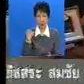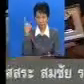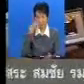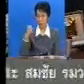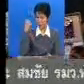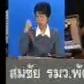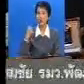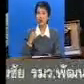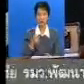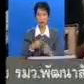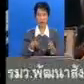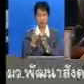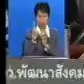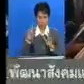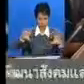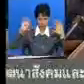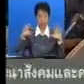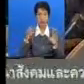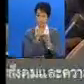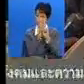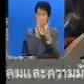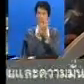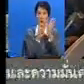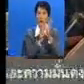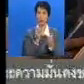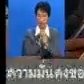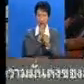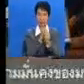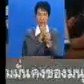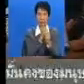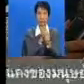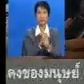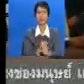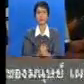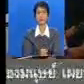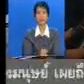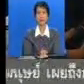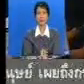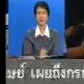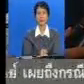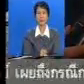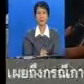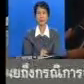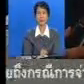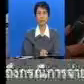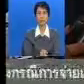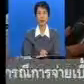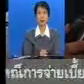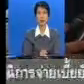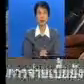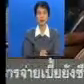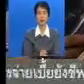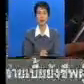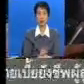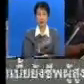ขึ้นเป็นเพราะว่าทำเกินกว่าเหตุหรือเป็นเพราะพื้นที่นั้นมันเป็น ก็ทางท่านน้ำตรีบอกว่านะครับในส่วนของการปฏิบัติการทั้งหมดเนี่ยถ้